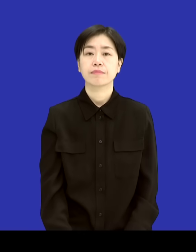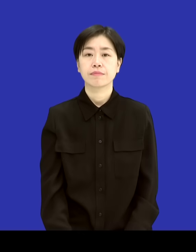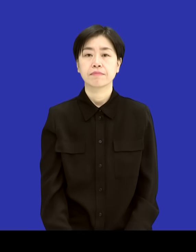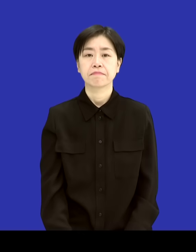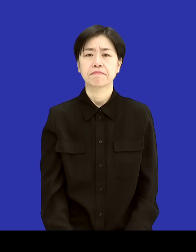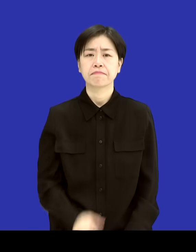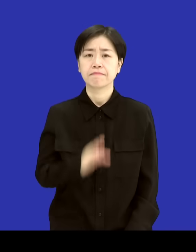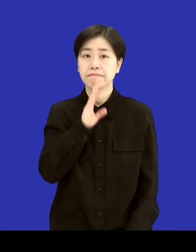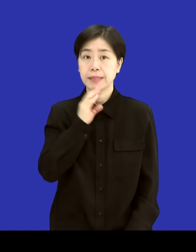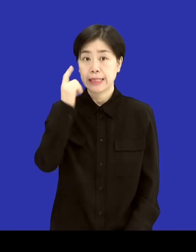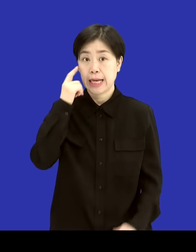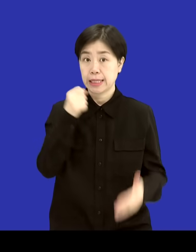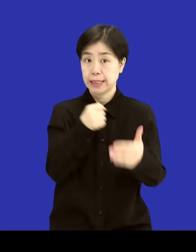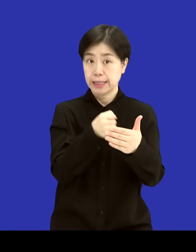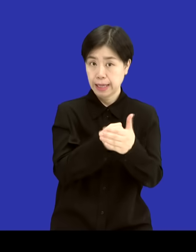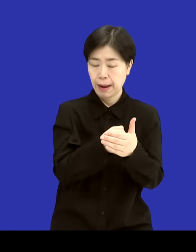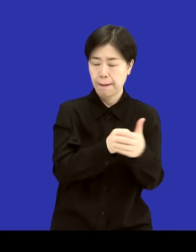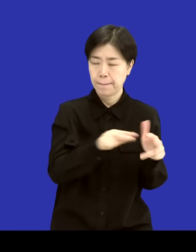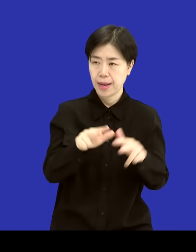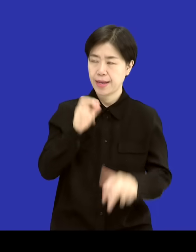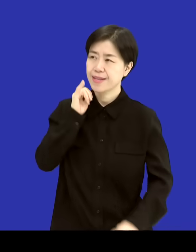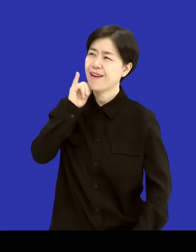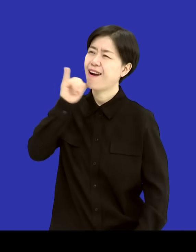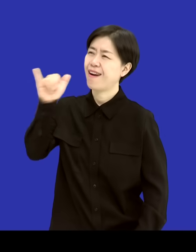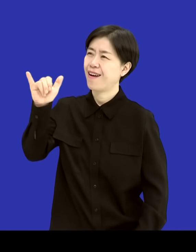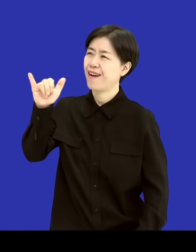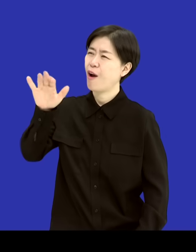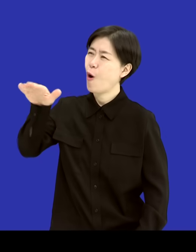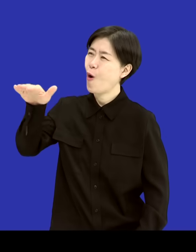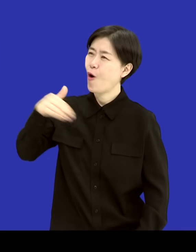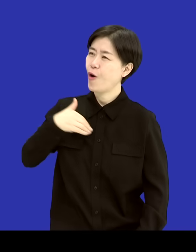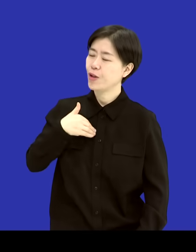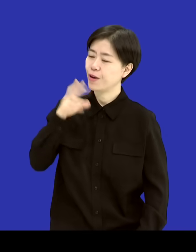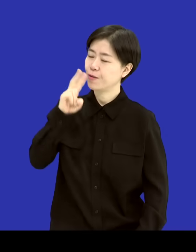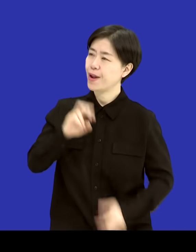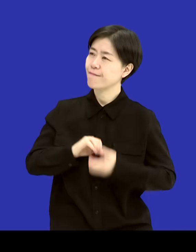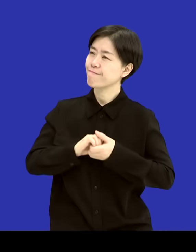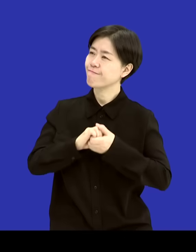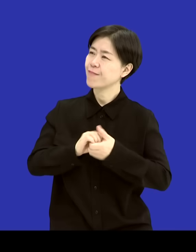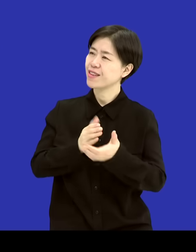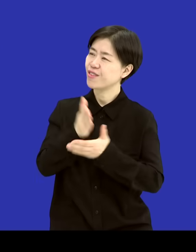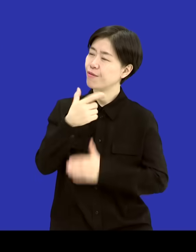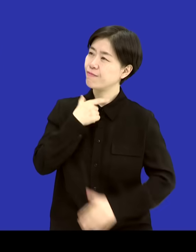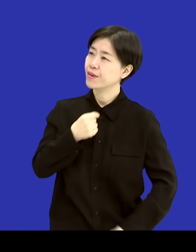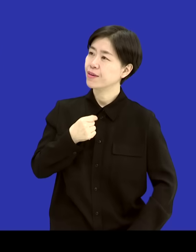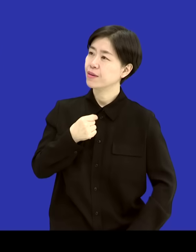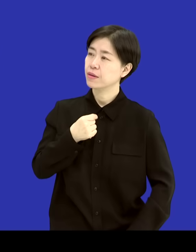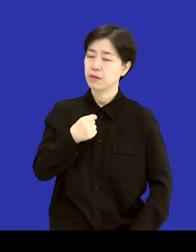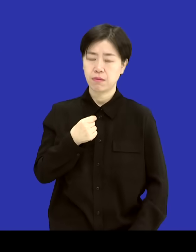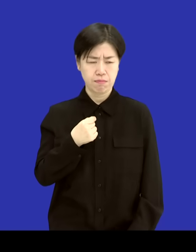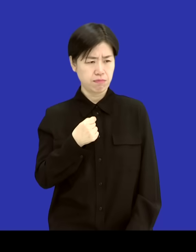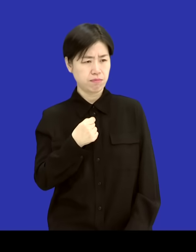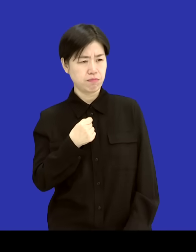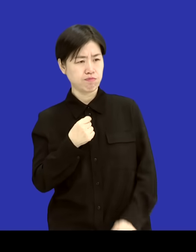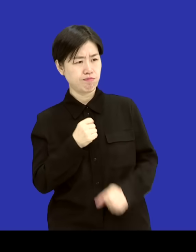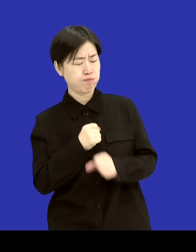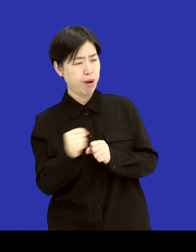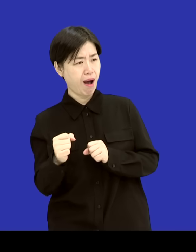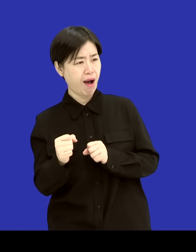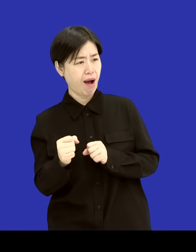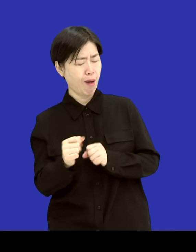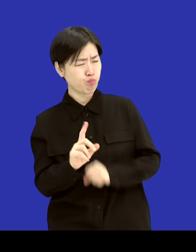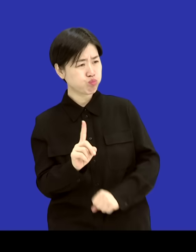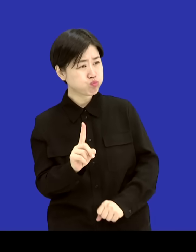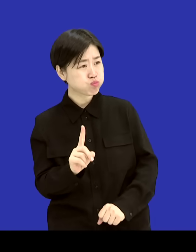바로 이제 부모님께 전화를 해서 예. 이제 성악가가 되고 싶다. 예. 그랬더니 부모님께서 너무 좀